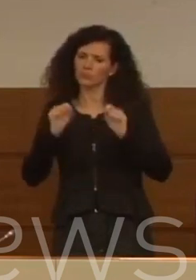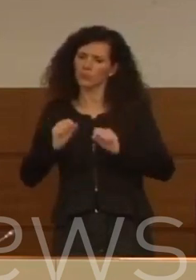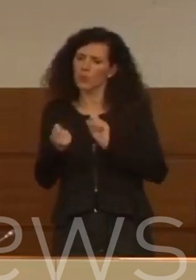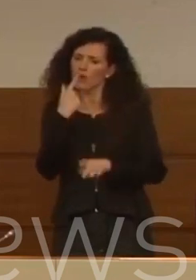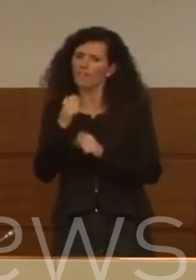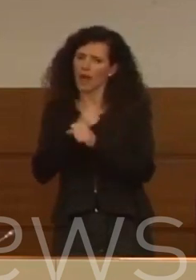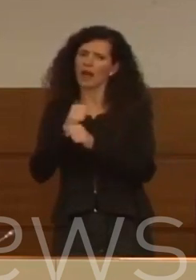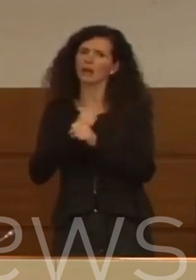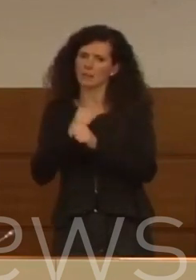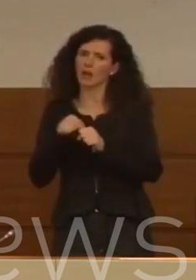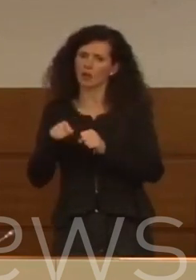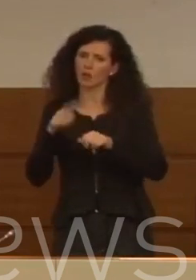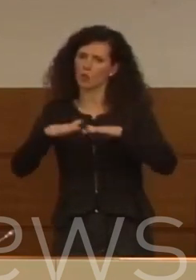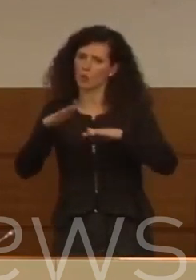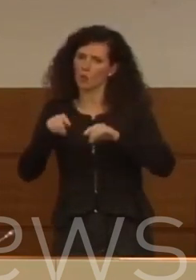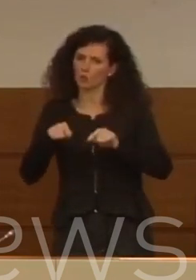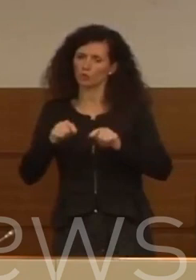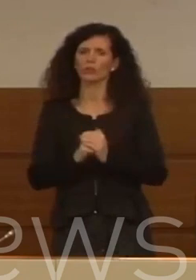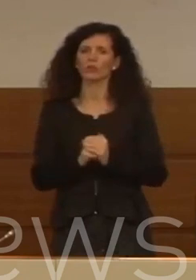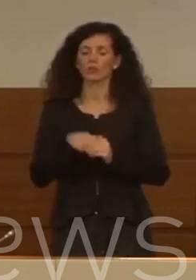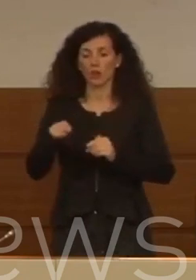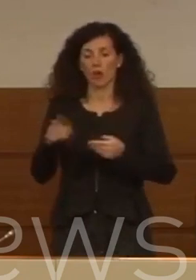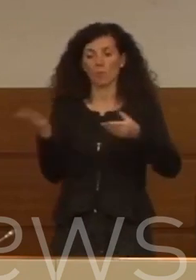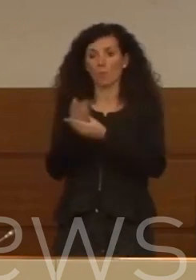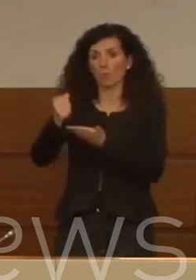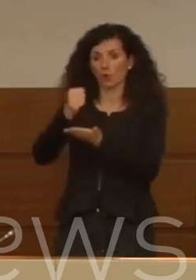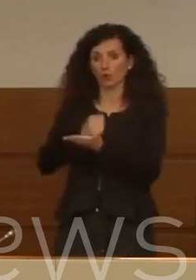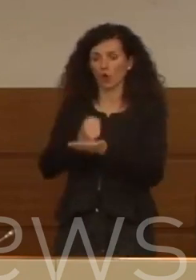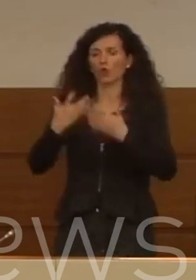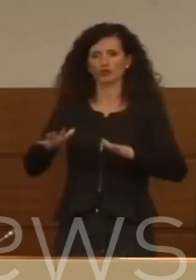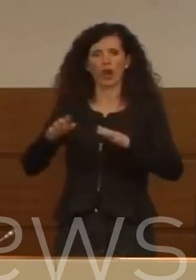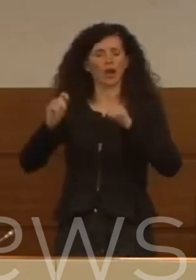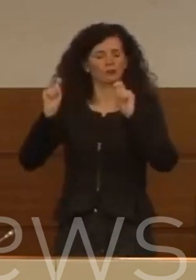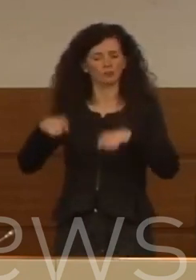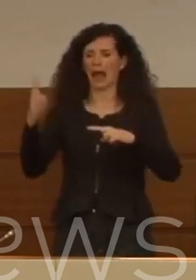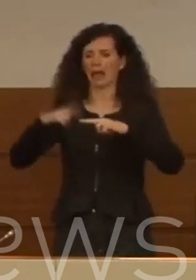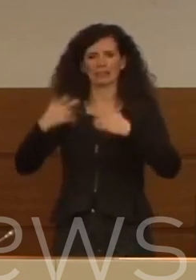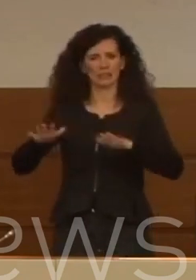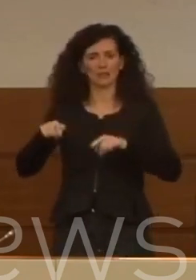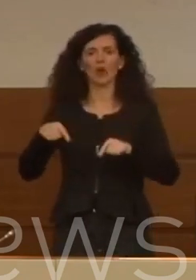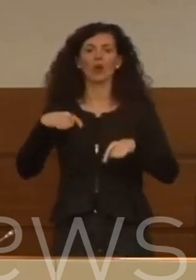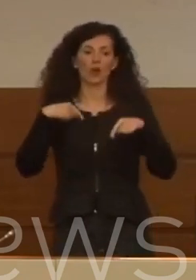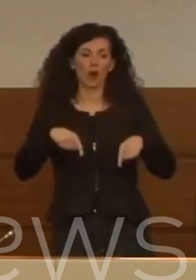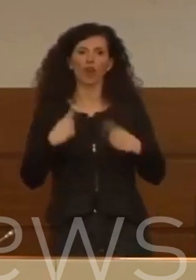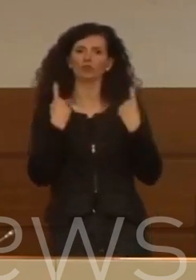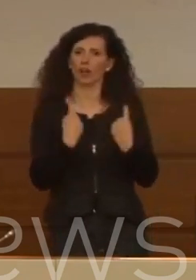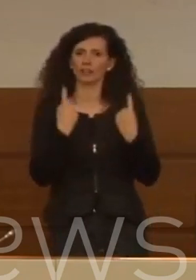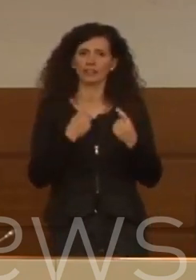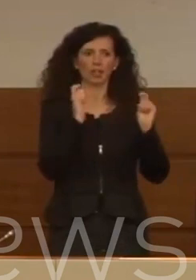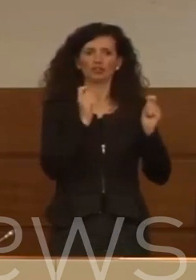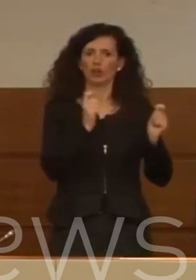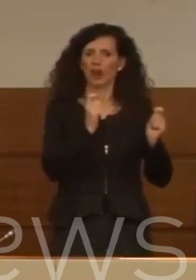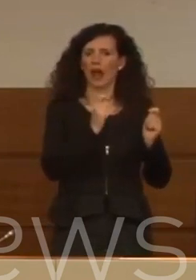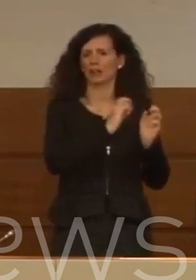farmaco questo protocollo è già attivo oggi annunciamo c'era molta attesa perché i giornali hanno parlato molto anche